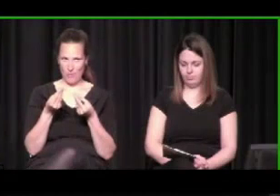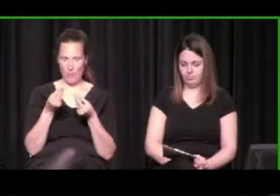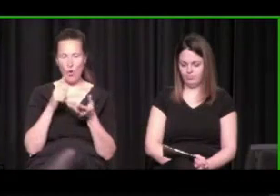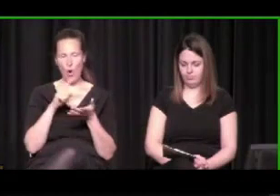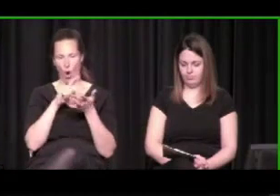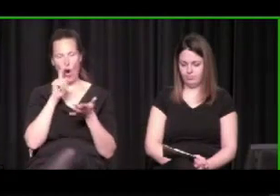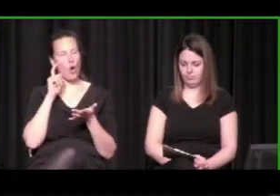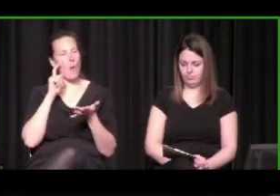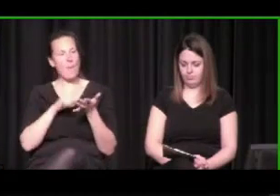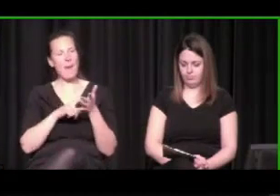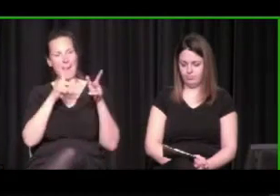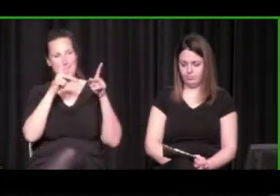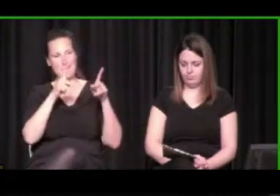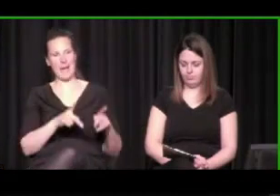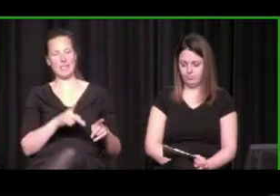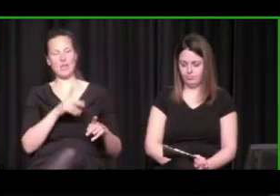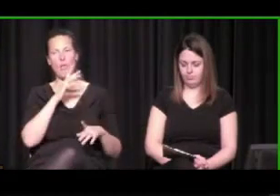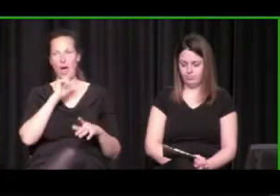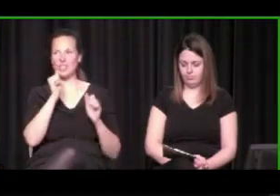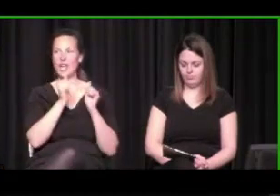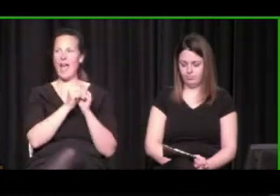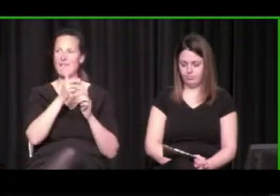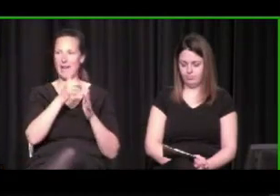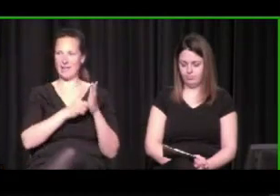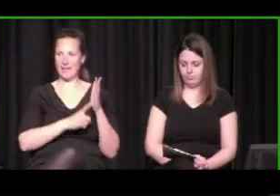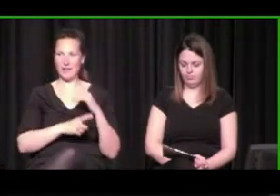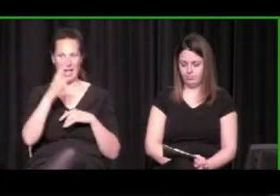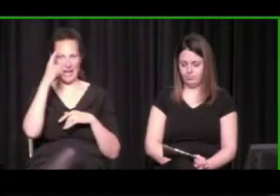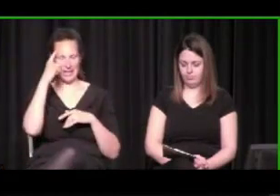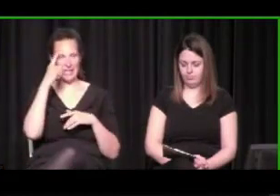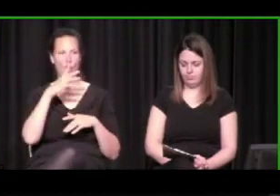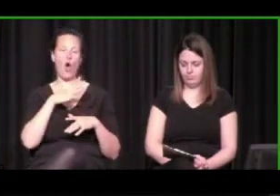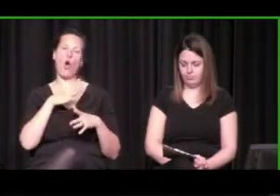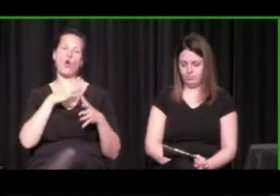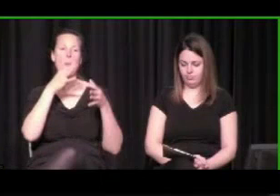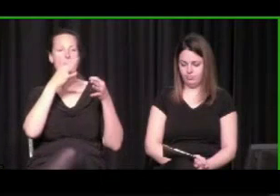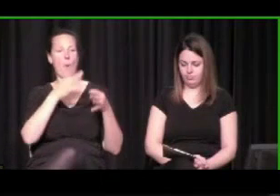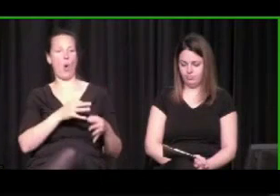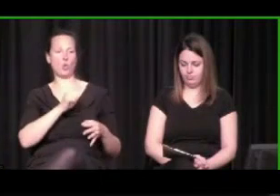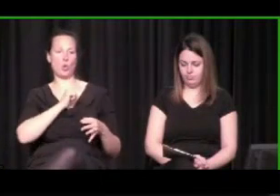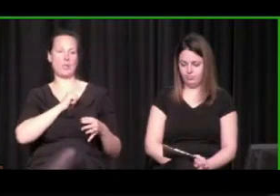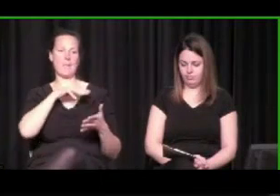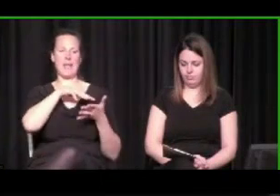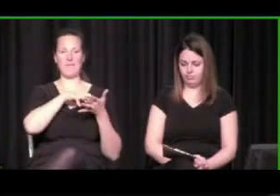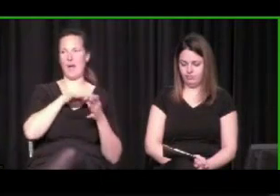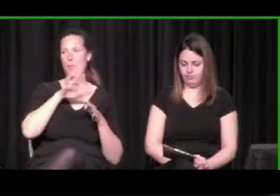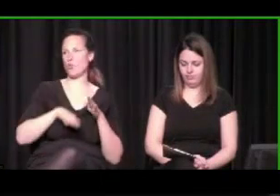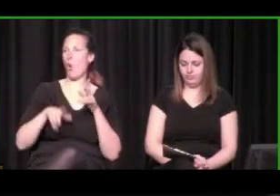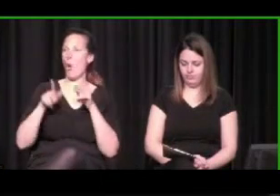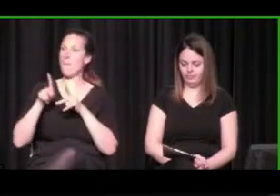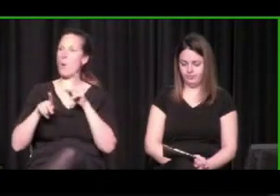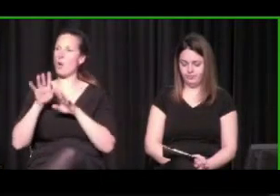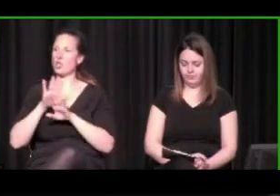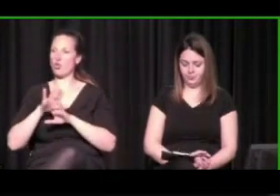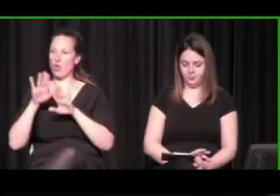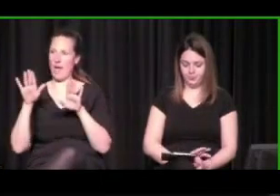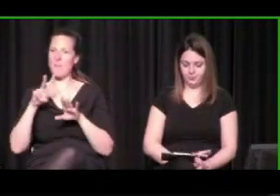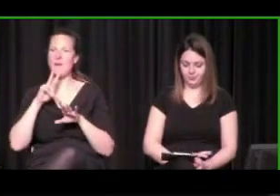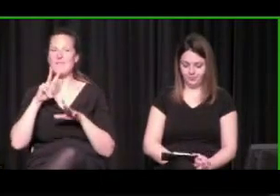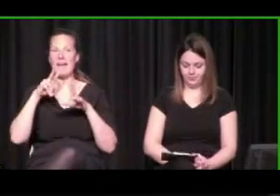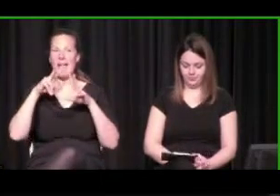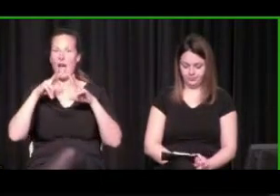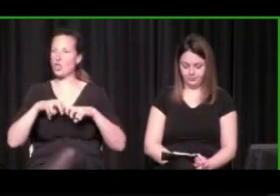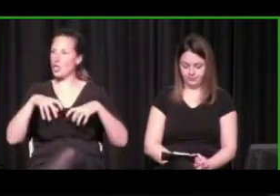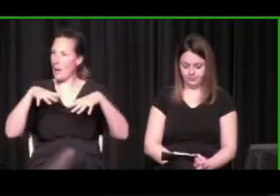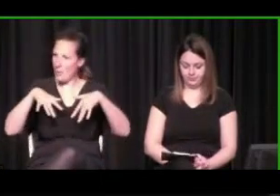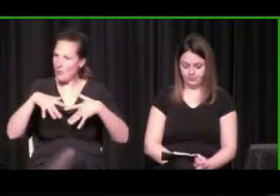qui ont une déficience intellectuelle ont un niveau d'autodétermination plus faible. Toutefois, il n'y a pas d'étude pour le moment qui a fait de mesures objectives de la